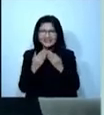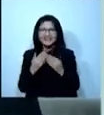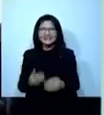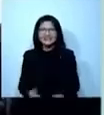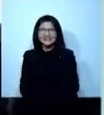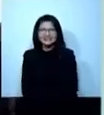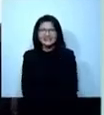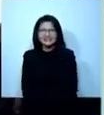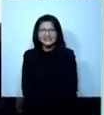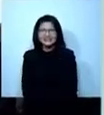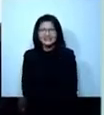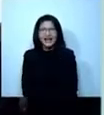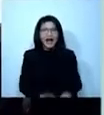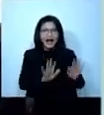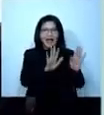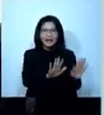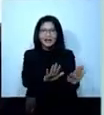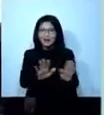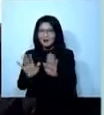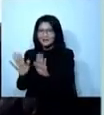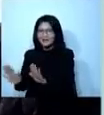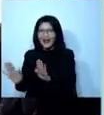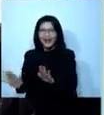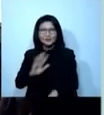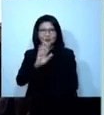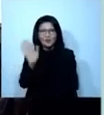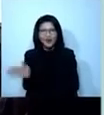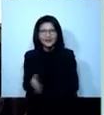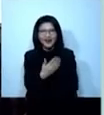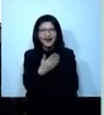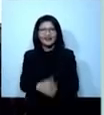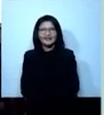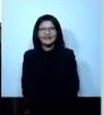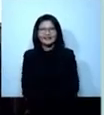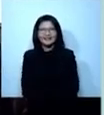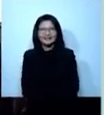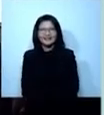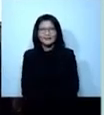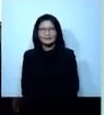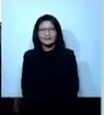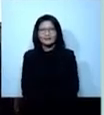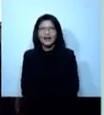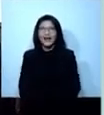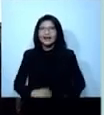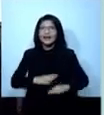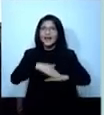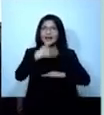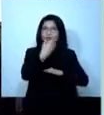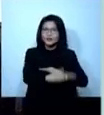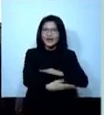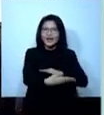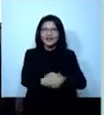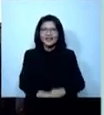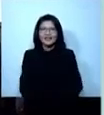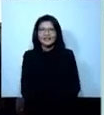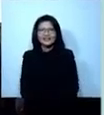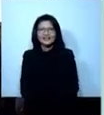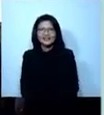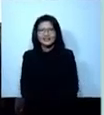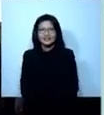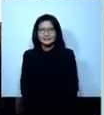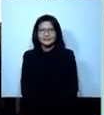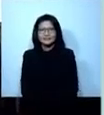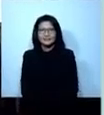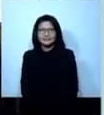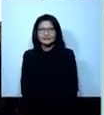ngomong soal demokrasi, partai politik dan sebagainya. Kita sering dengar juga misalnya Mas Ganjar ngomong hal yang sama dengan itu. Tapi saya pengen benar mendengar